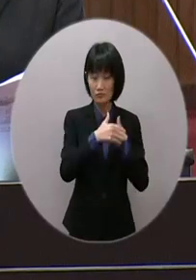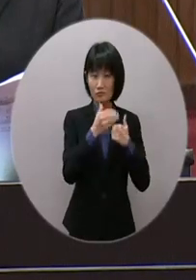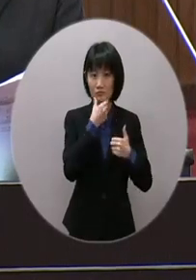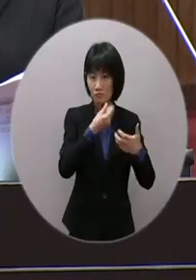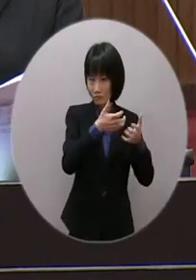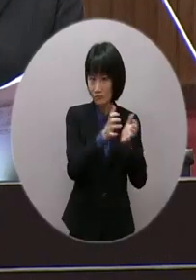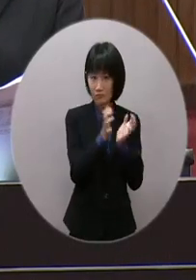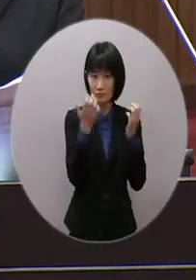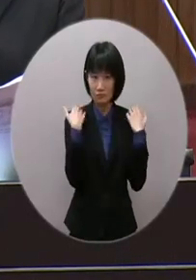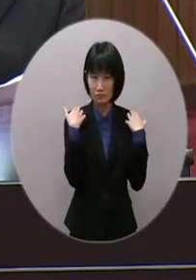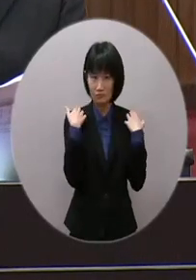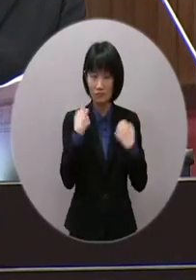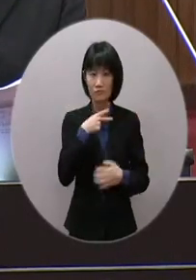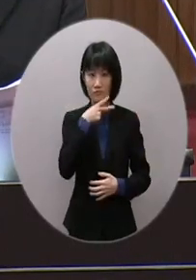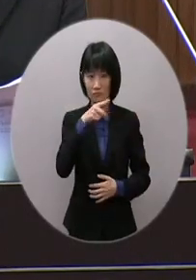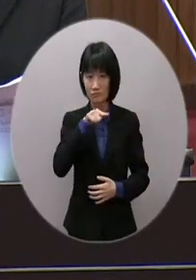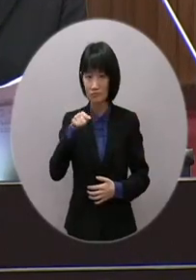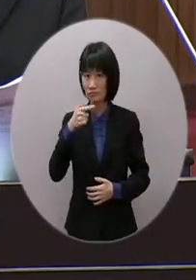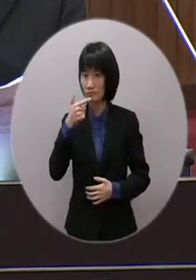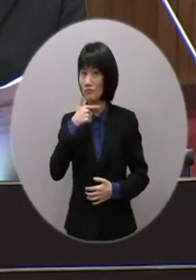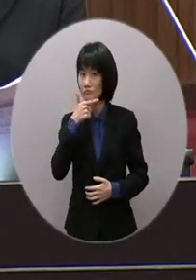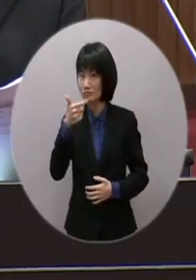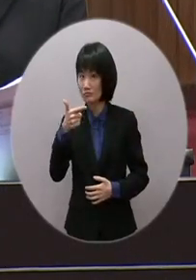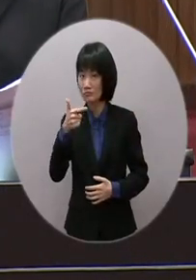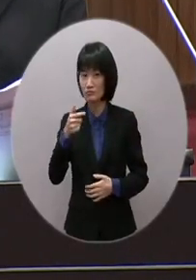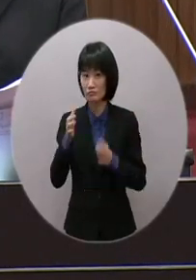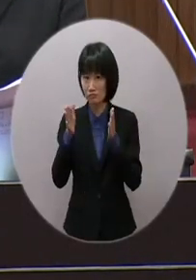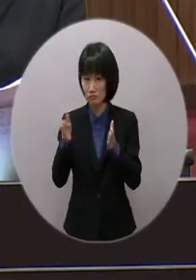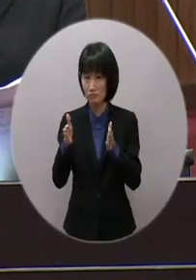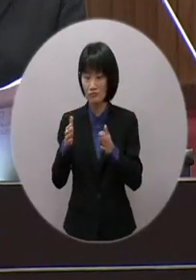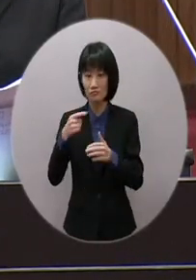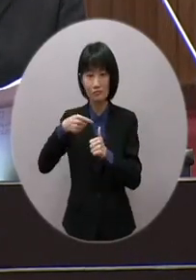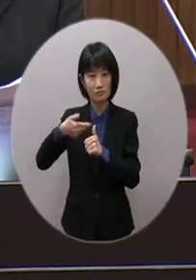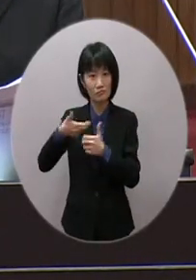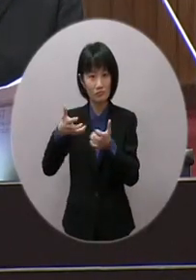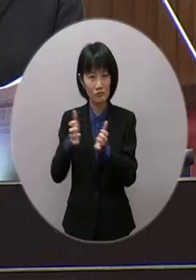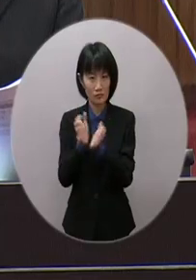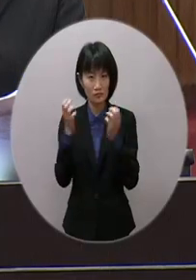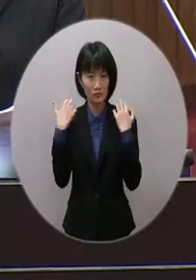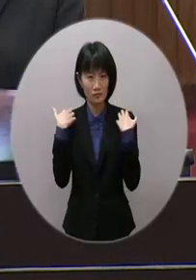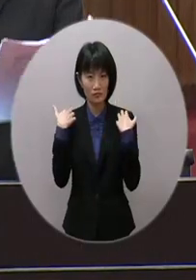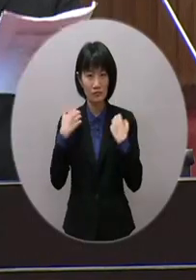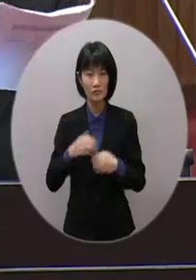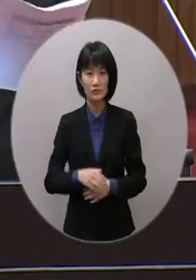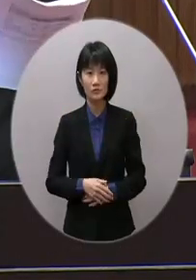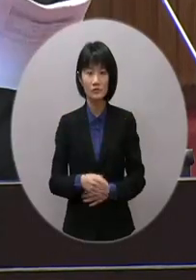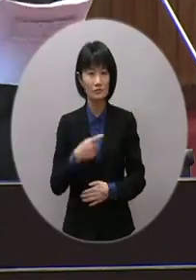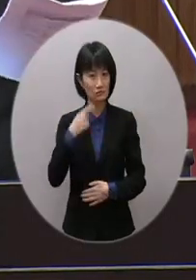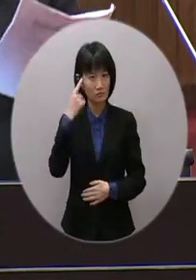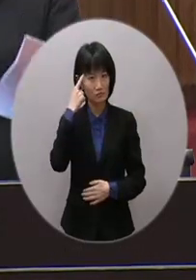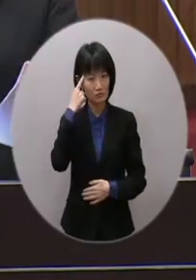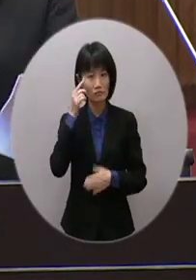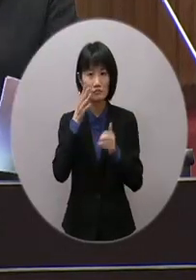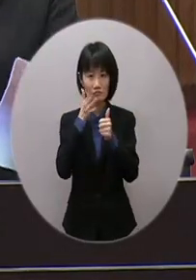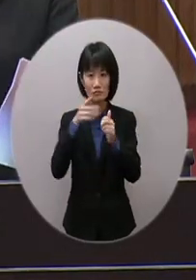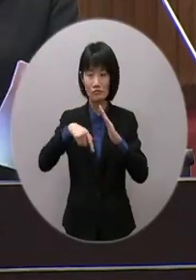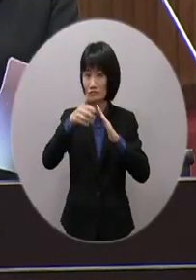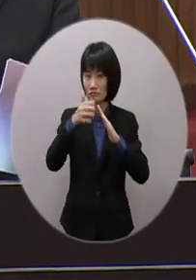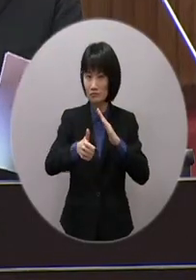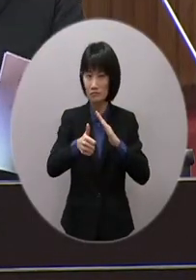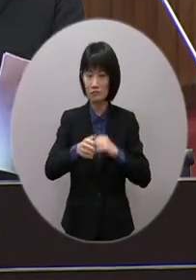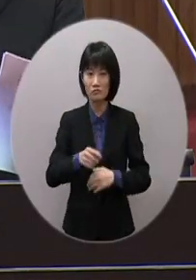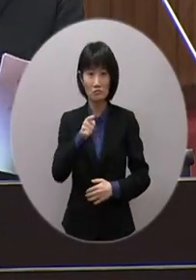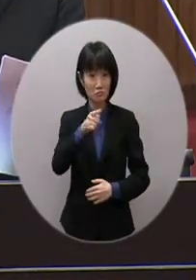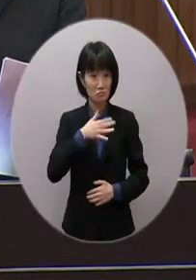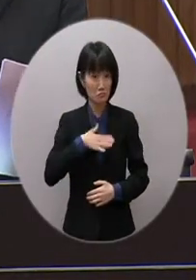部负责，然后二到六岁是我们教育部负责的哈。那我想要这边想请问院长说，